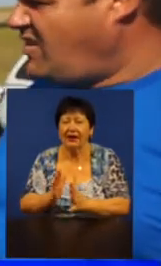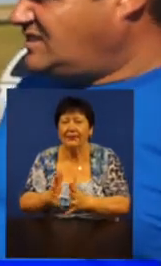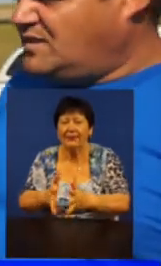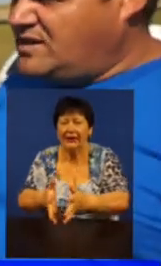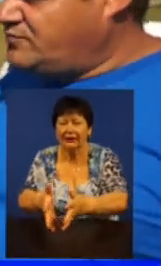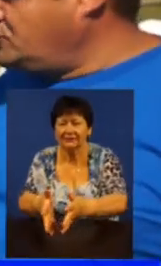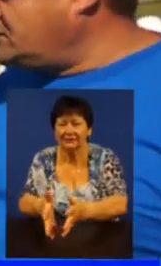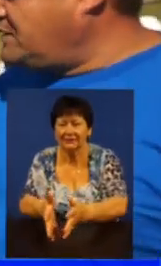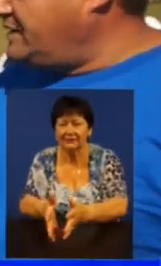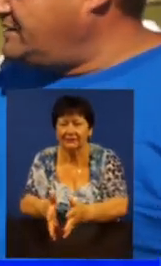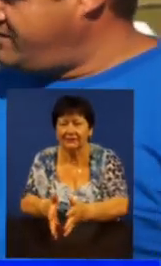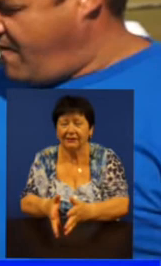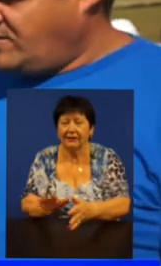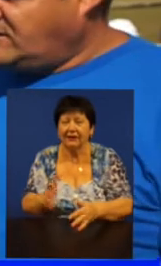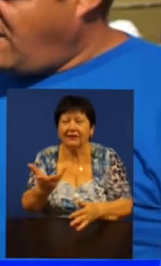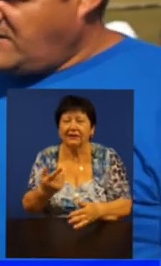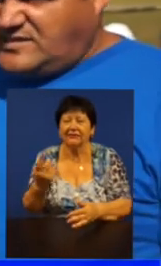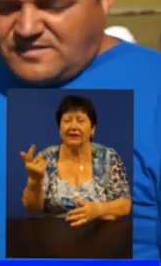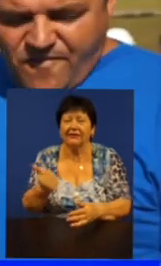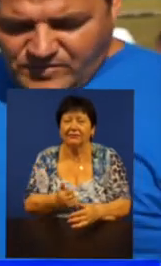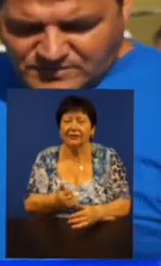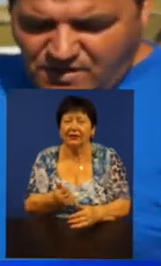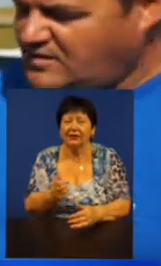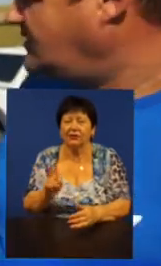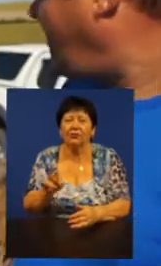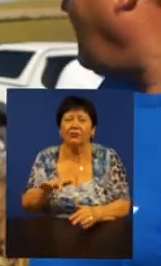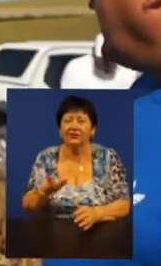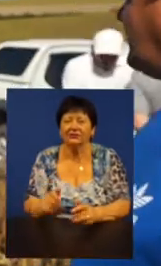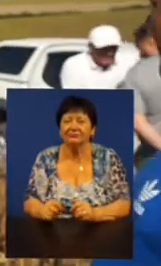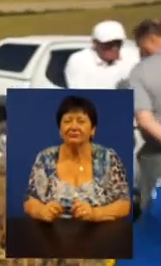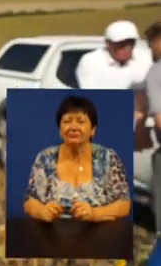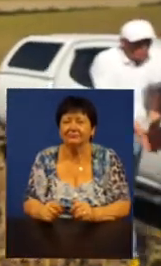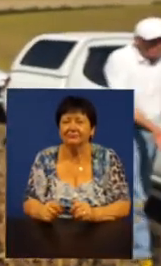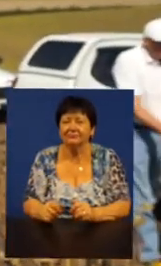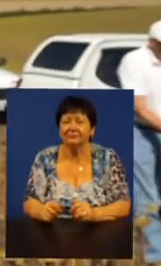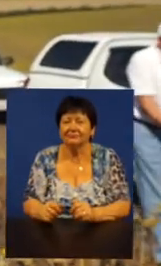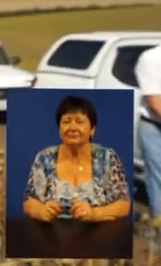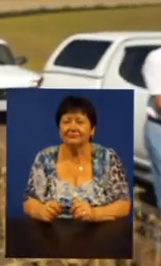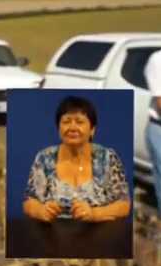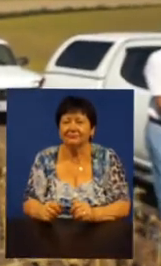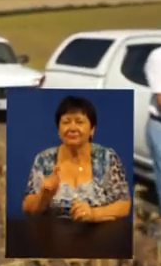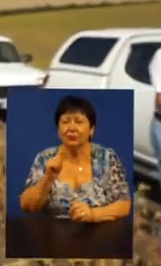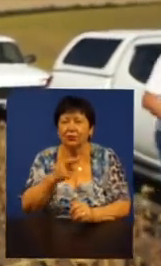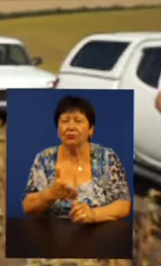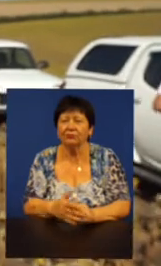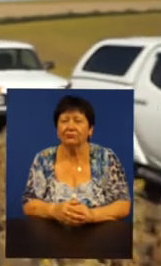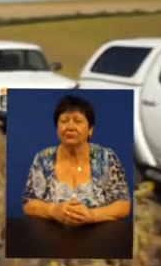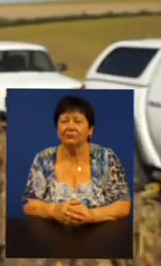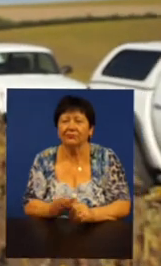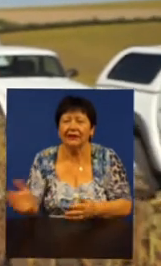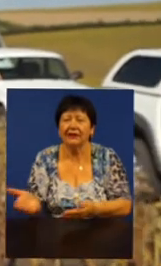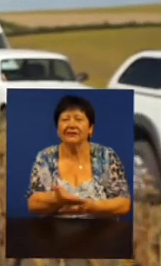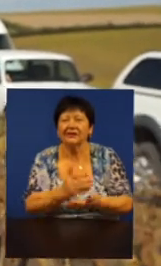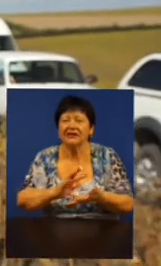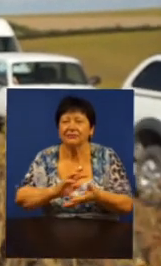da, fix ca sudanca, cum face Jenia sudanca, așa-l faci și porumb. Că așa dacă îl strângi